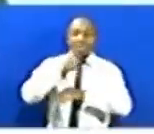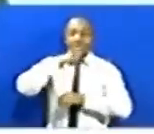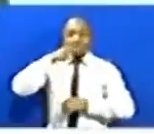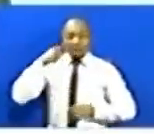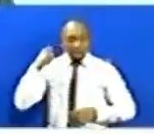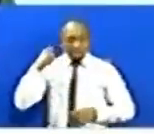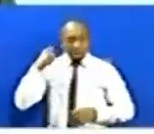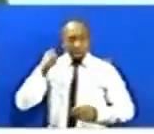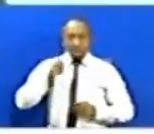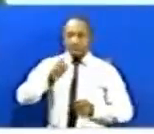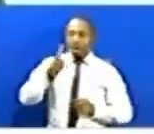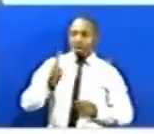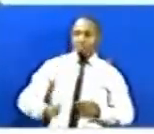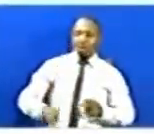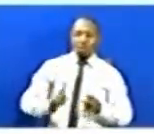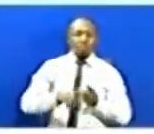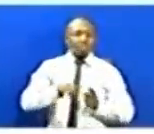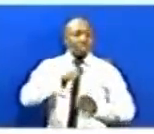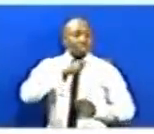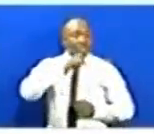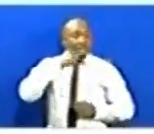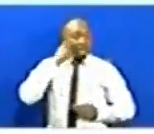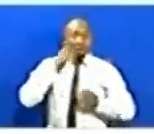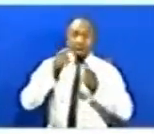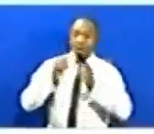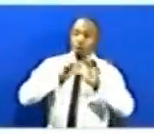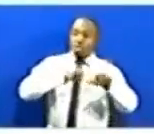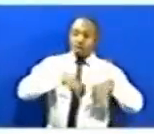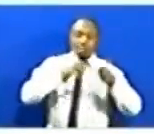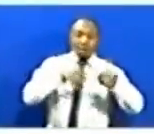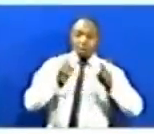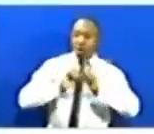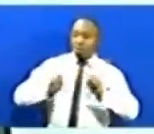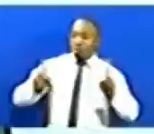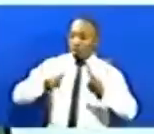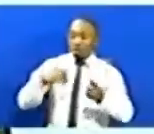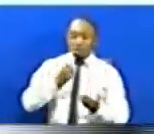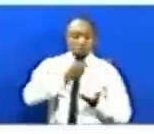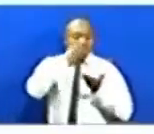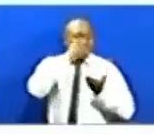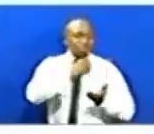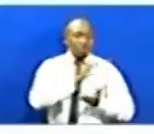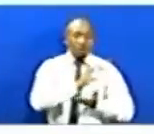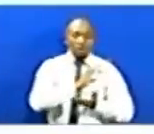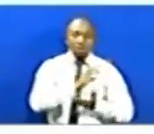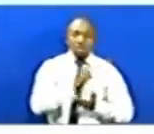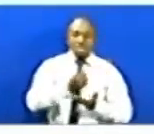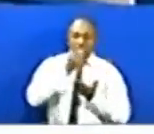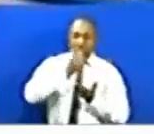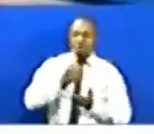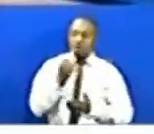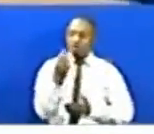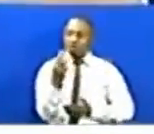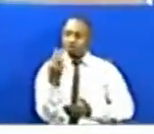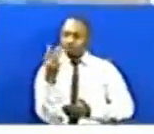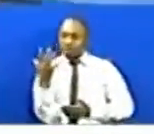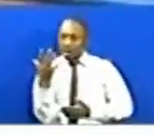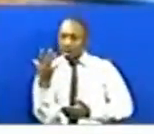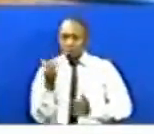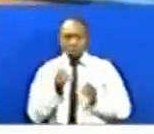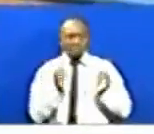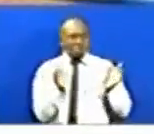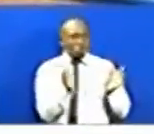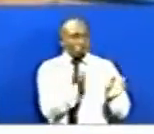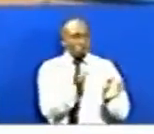nyama iliyokuwa ni nyama ya wanyamapori yenye uzito wa kilogramu 35